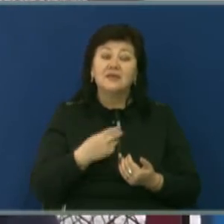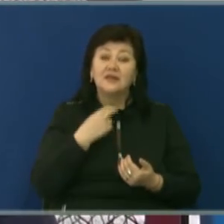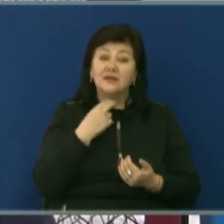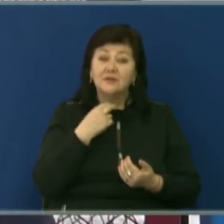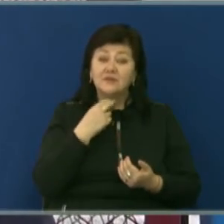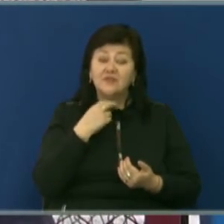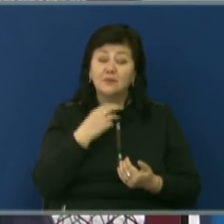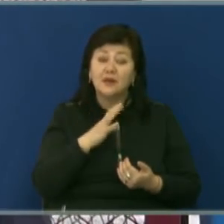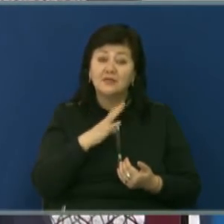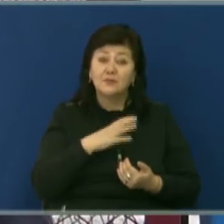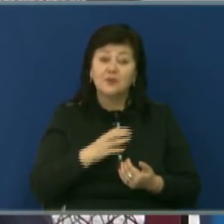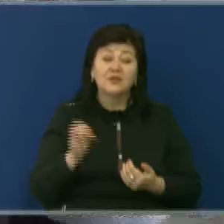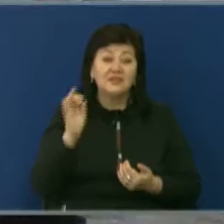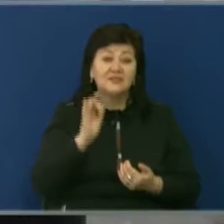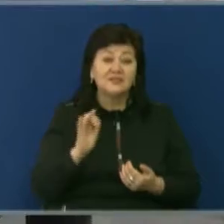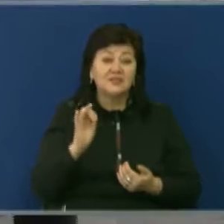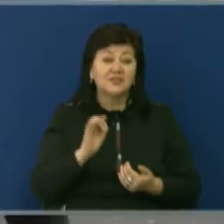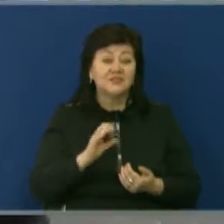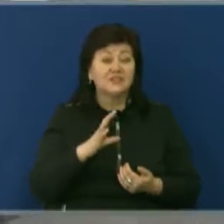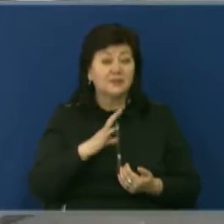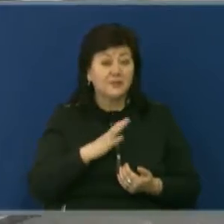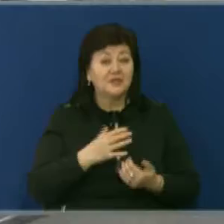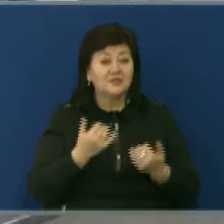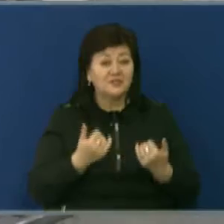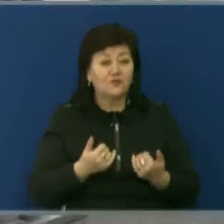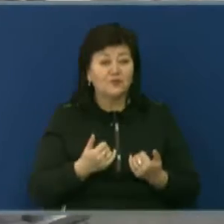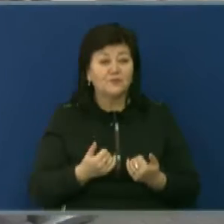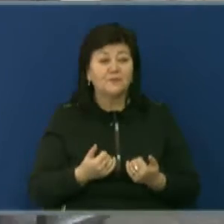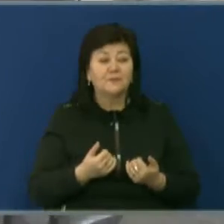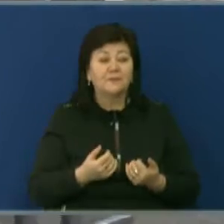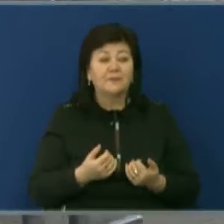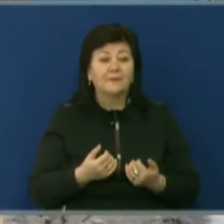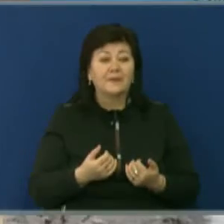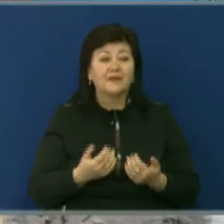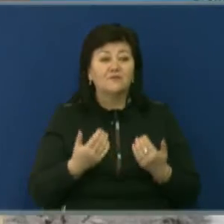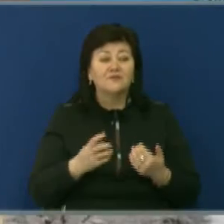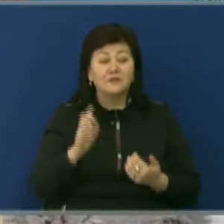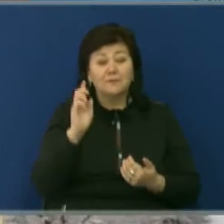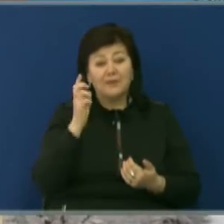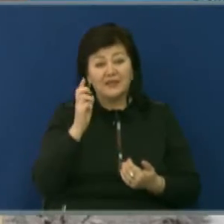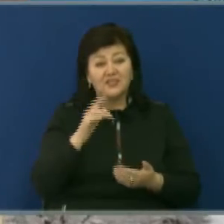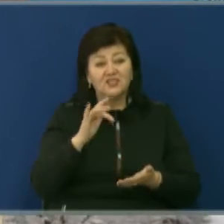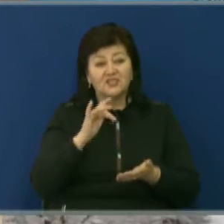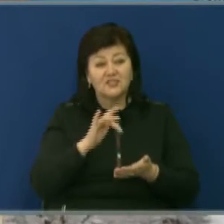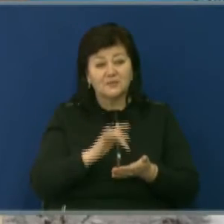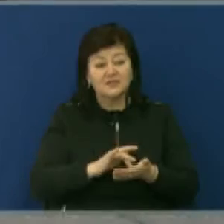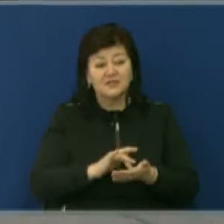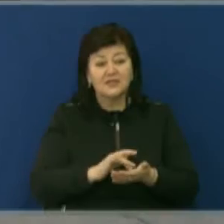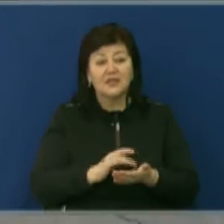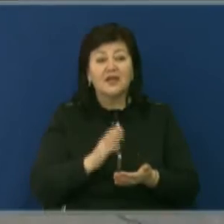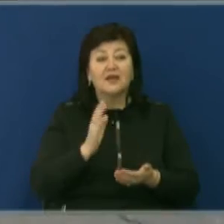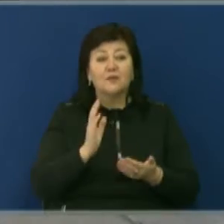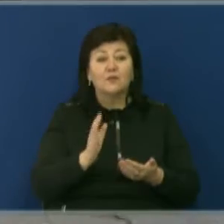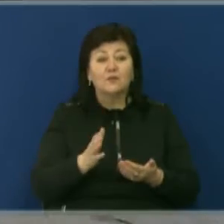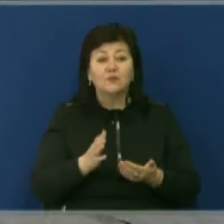ұнады. Өйткені идея өте жақсы болды. Қазір биологиялық орталықта аумақта абаттандыру жұмыстары басталды. Оған балалар да қатысады.